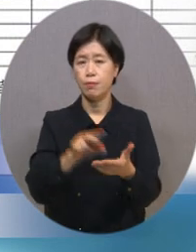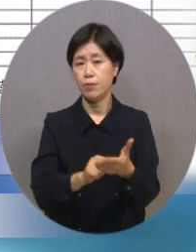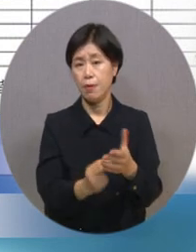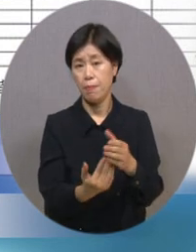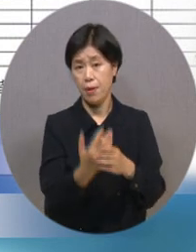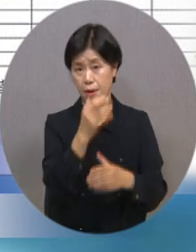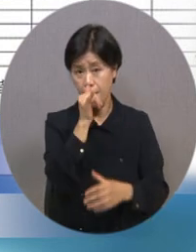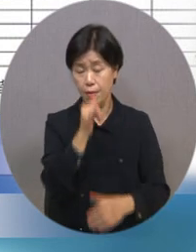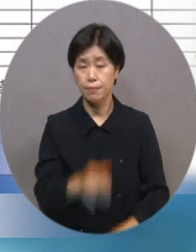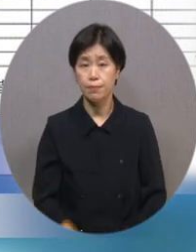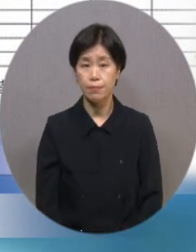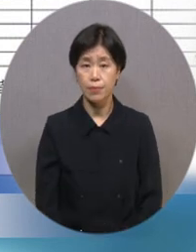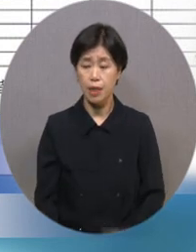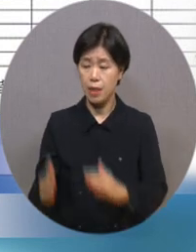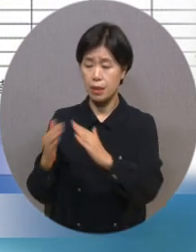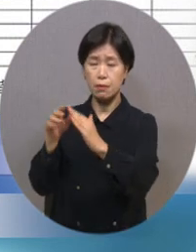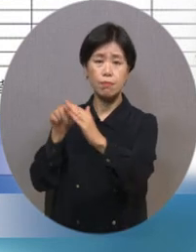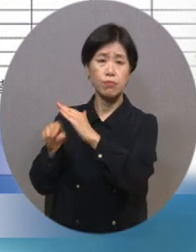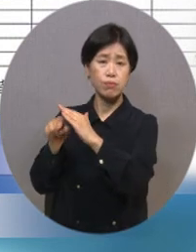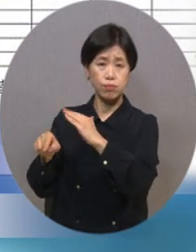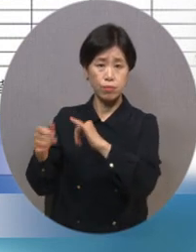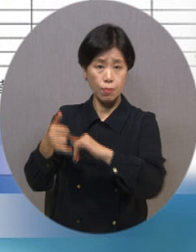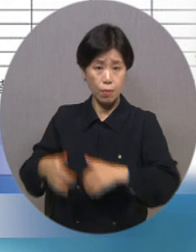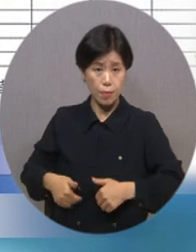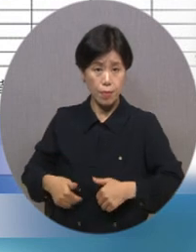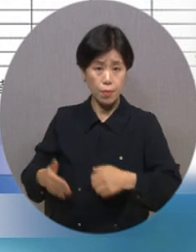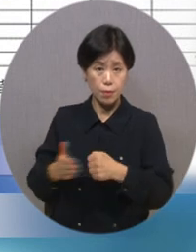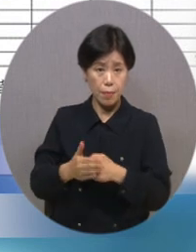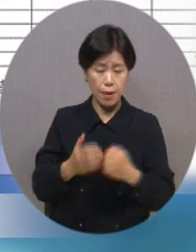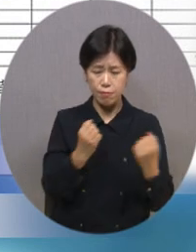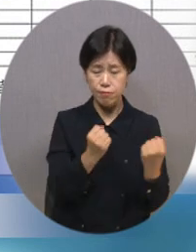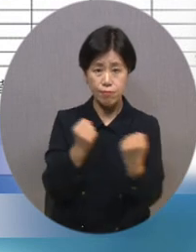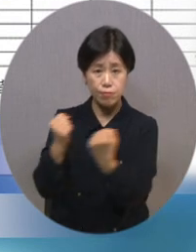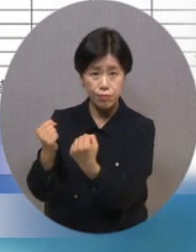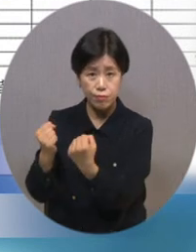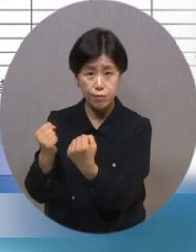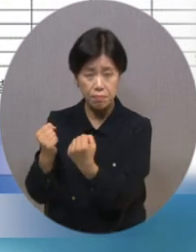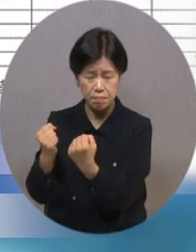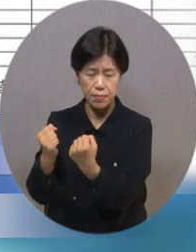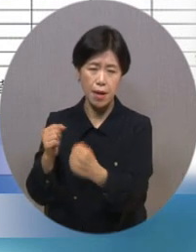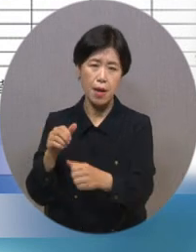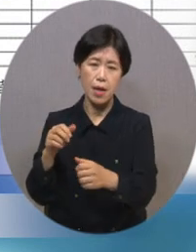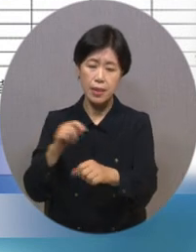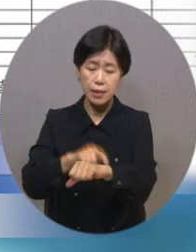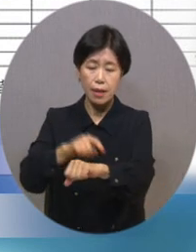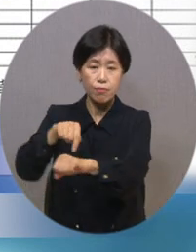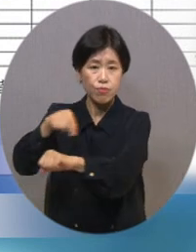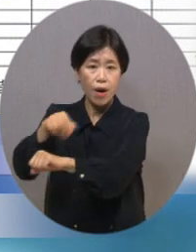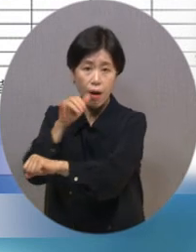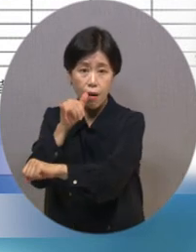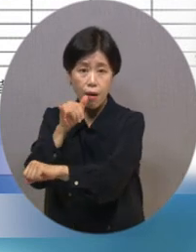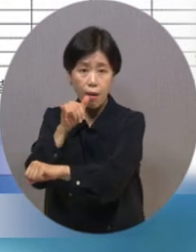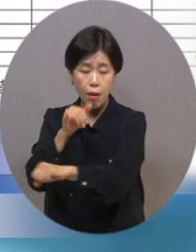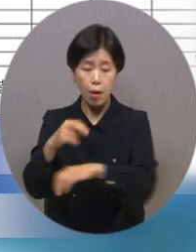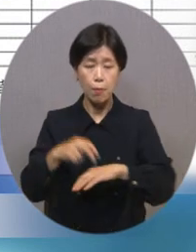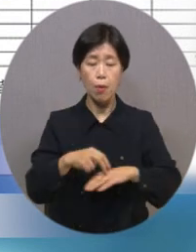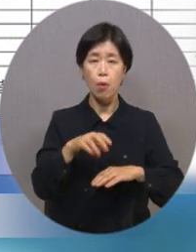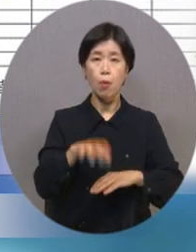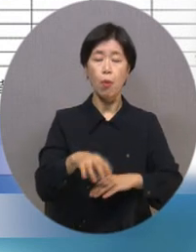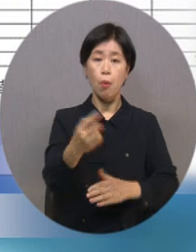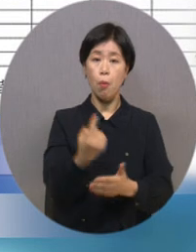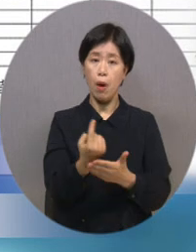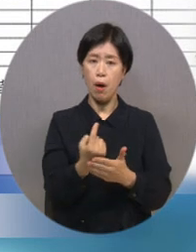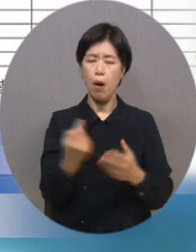있습니다이 방문 진료 특성상 이동 시간을 포함해 일반 외래 진료보다이 상당한 진료 시간이 소요되는